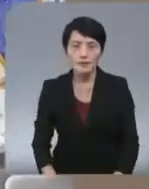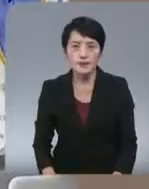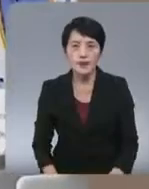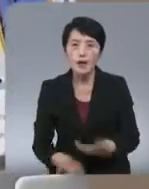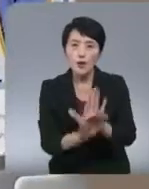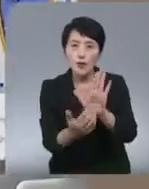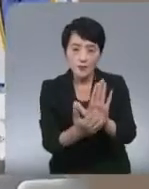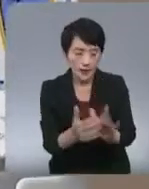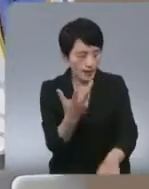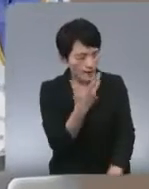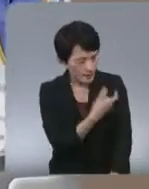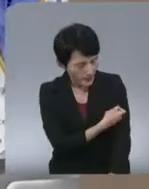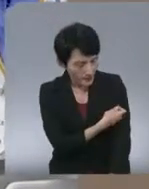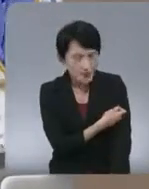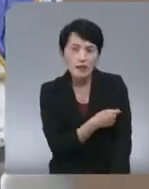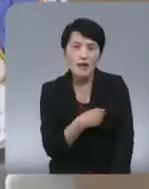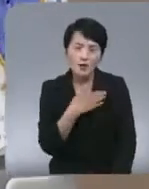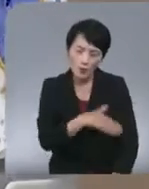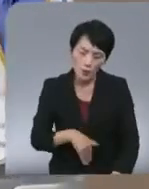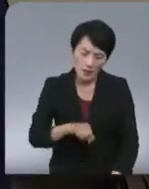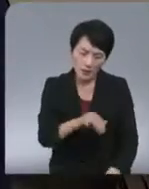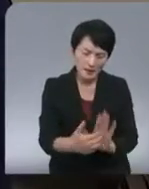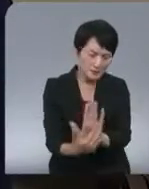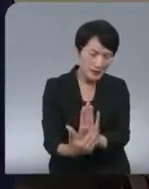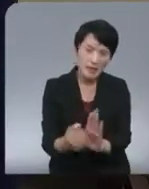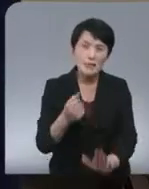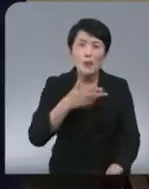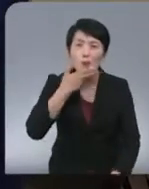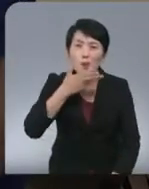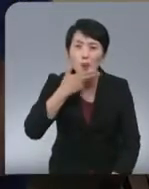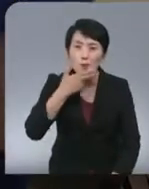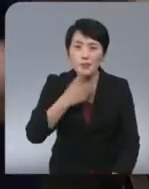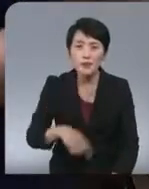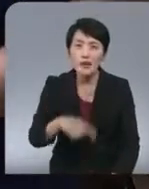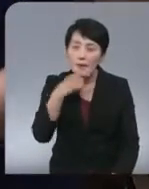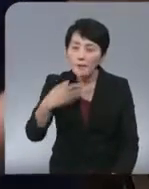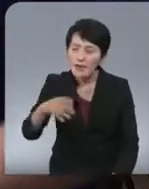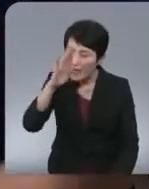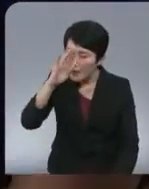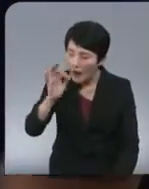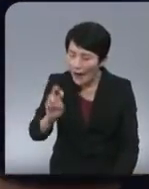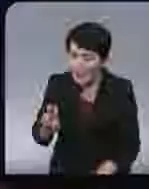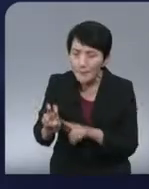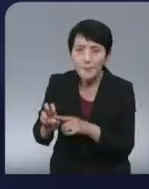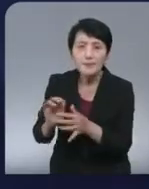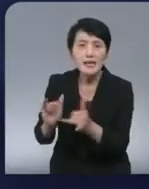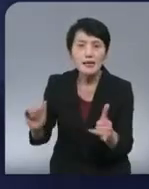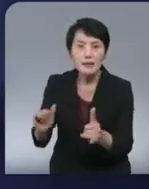韩国国内也将开始供应新冠长效抗体组合药物伊布西日德，